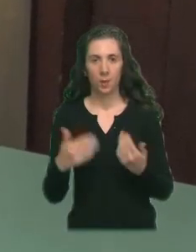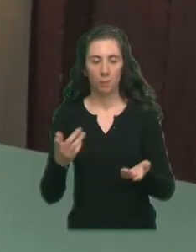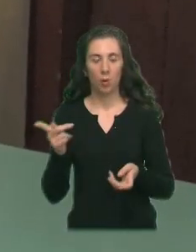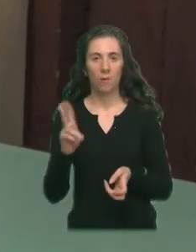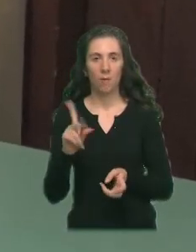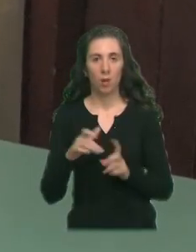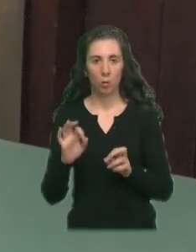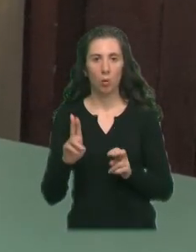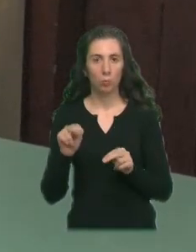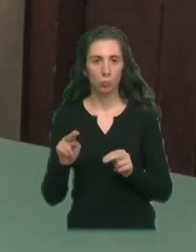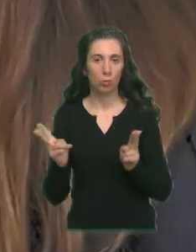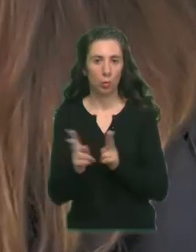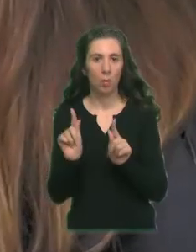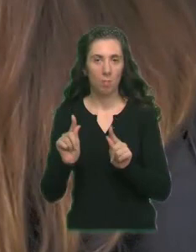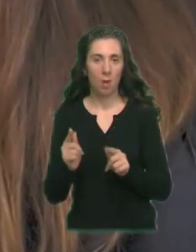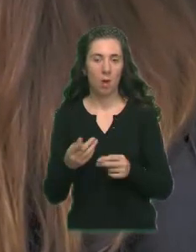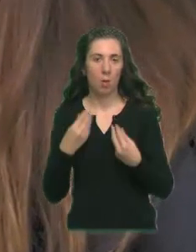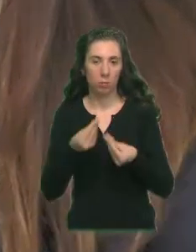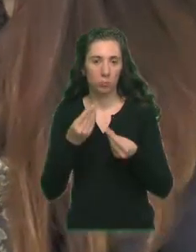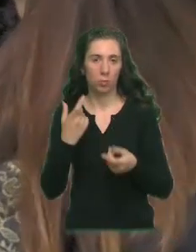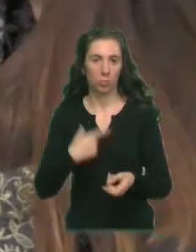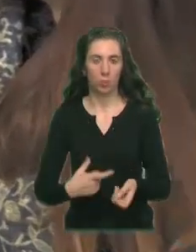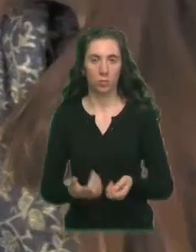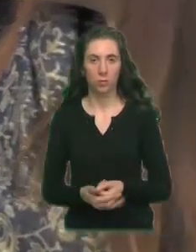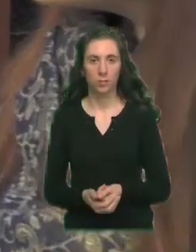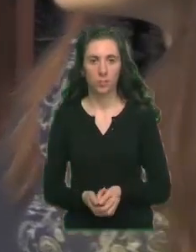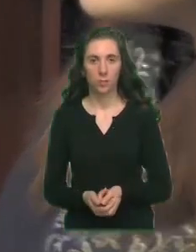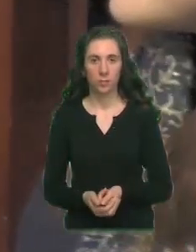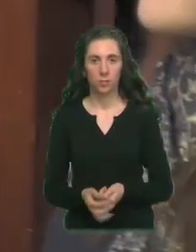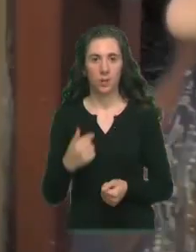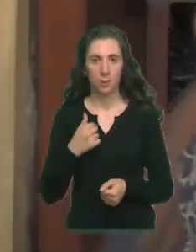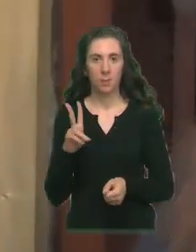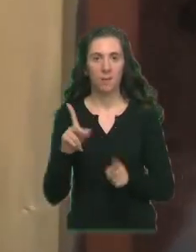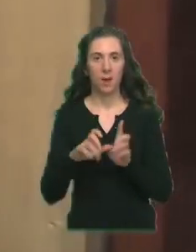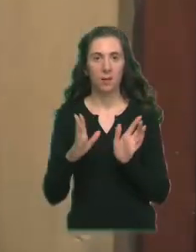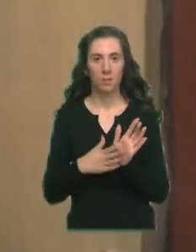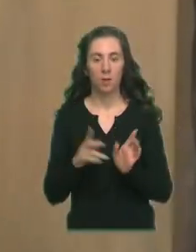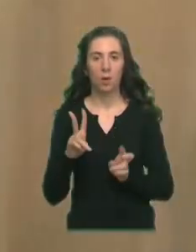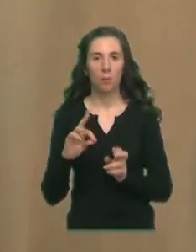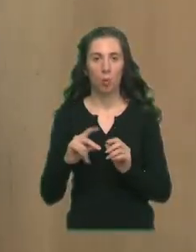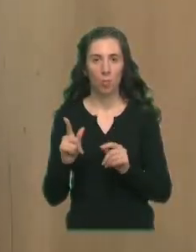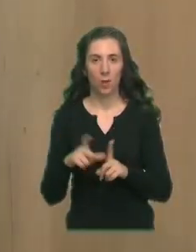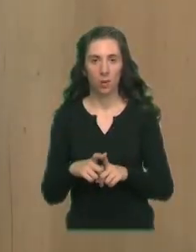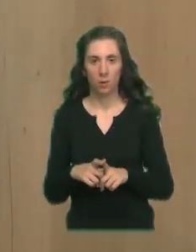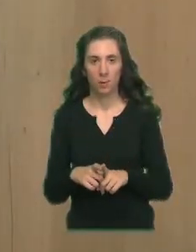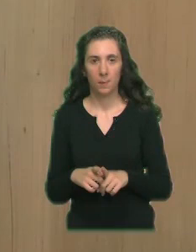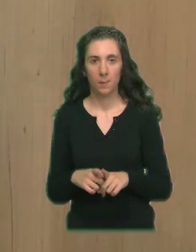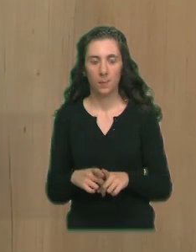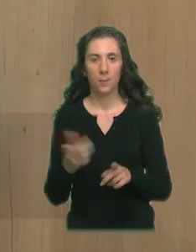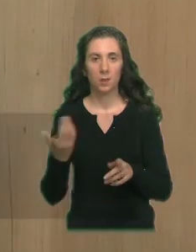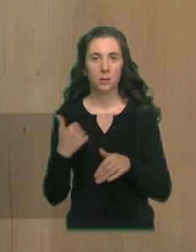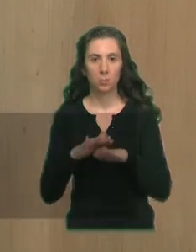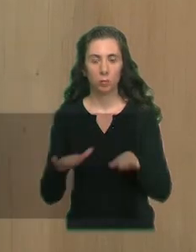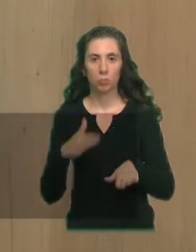Evo Vlado, možete li nam se malo ukratko predstaviti? Da. E, ja sam Vladimir Mrkobrada, inače, da mislim, kad